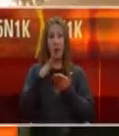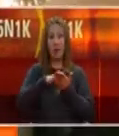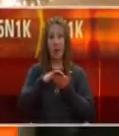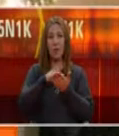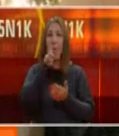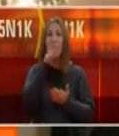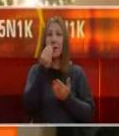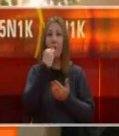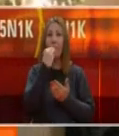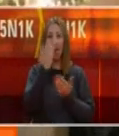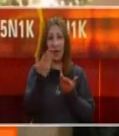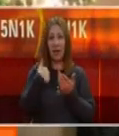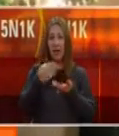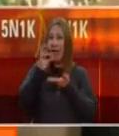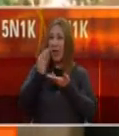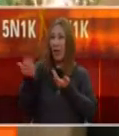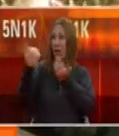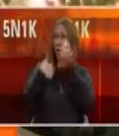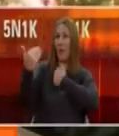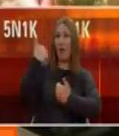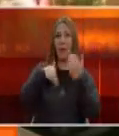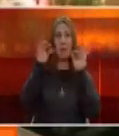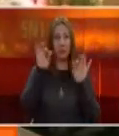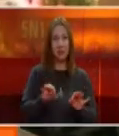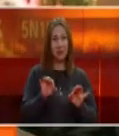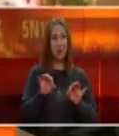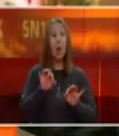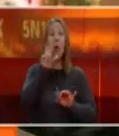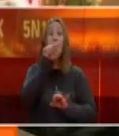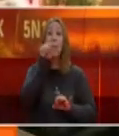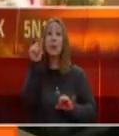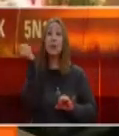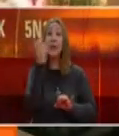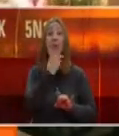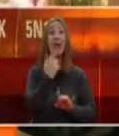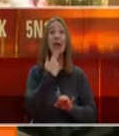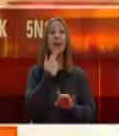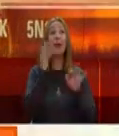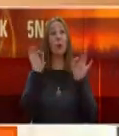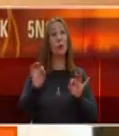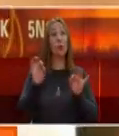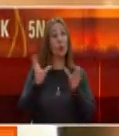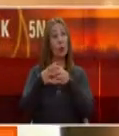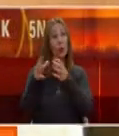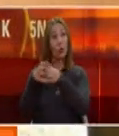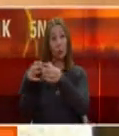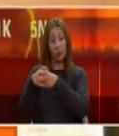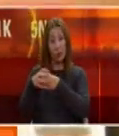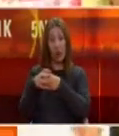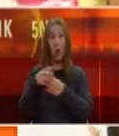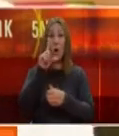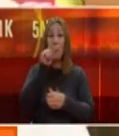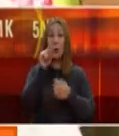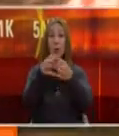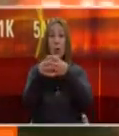ve öğlen yemeklerine kafemize gelmeye başladılar. Ayrıca 11 tane kadınlar günü grubunda 11 grup